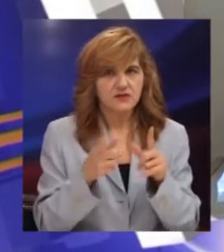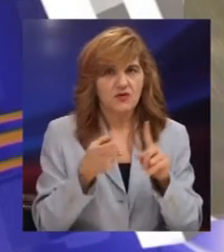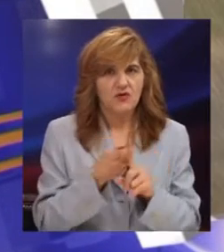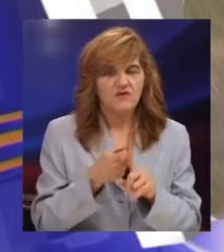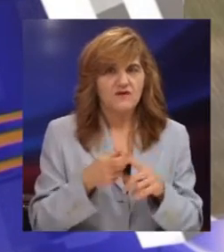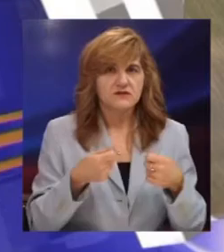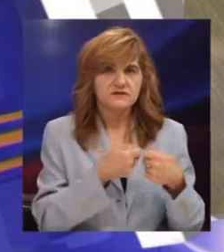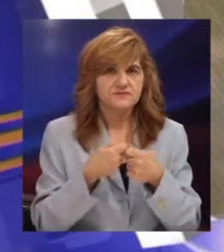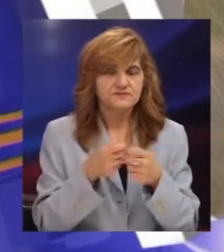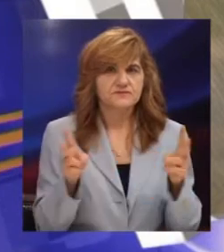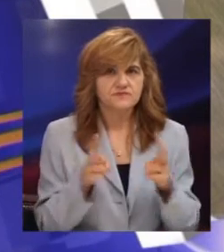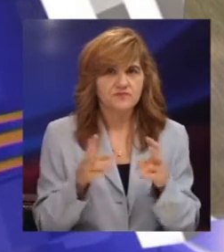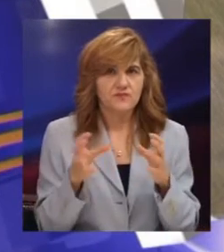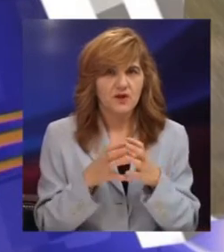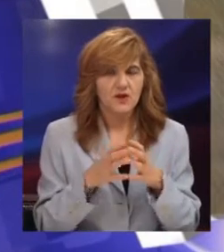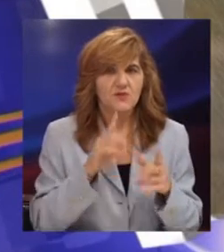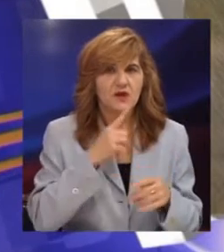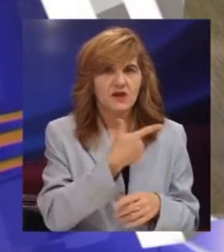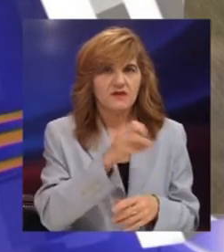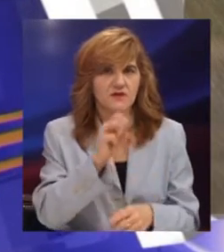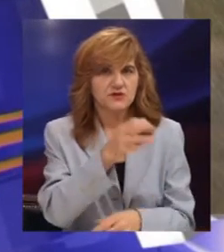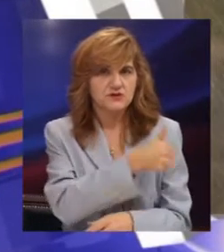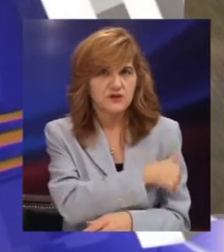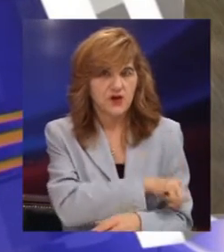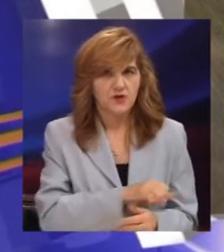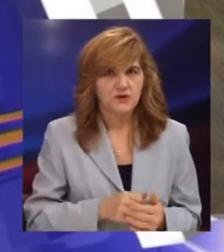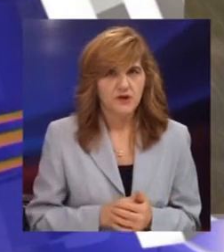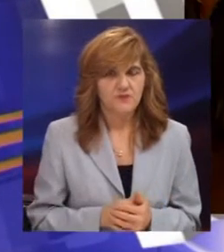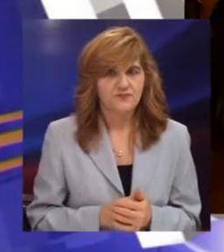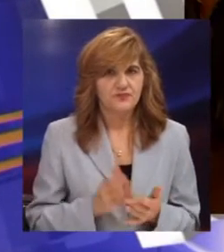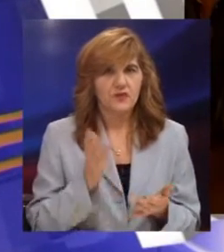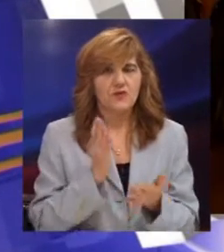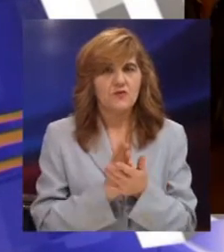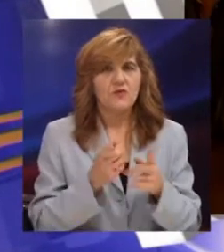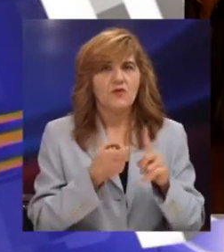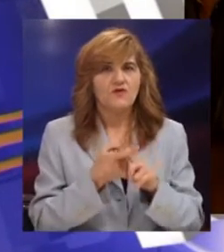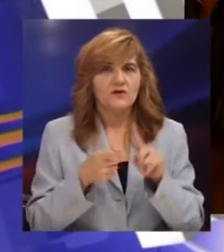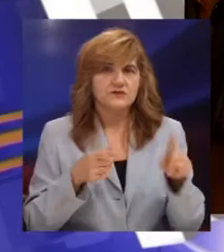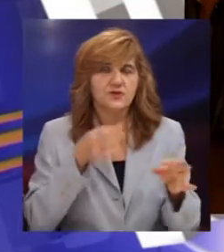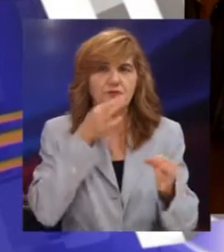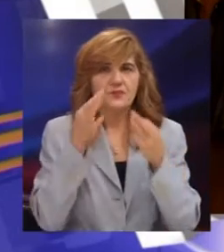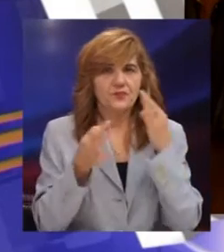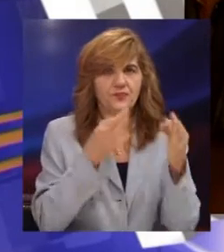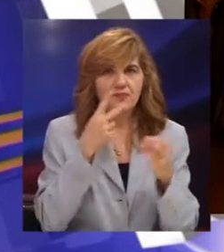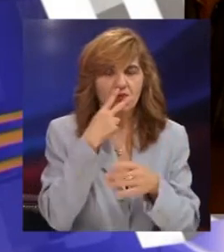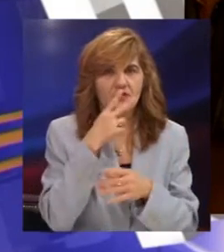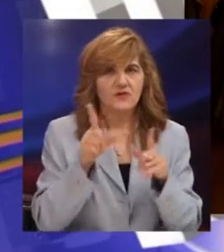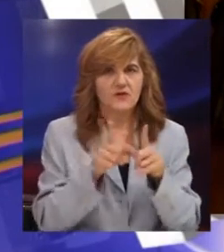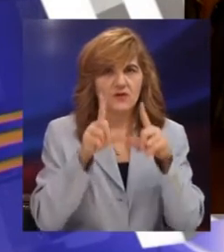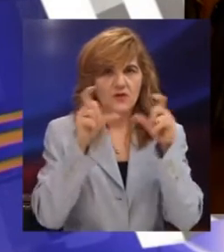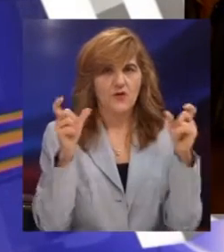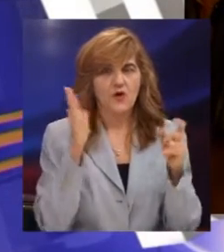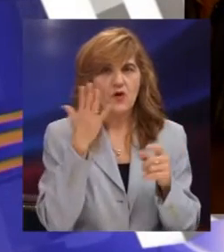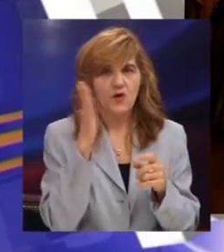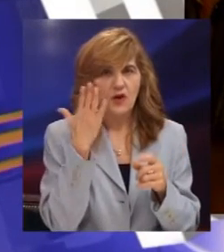izborima za nacionalne savjete iz 2014. godine. Inače, na osnovu tog istraživanja je nastala jedna studija iza ogledala